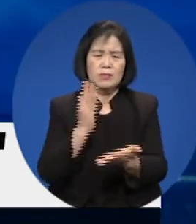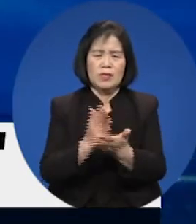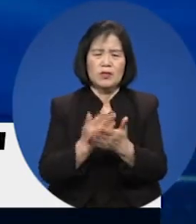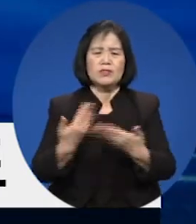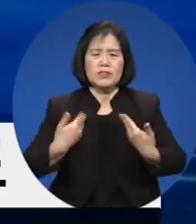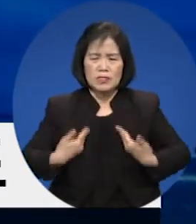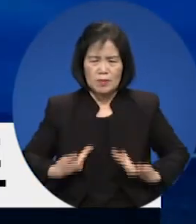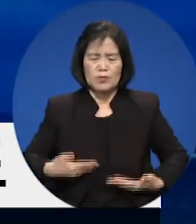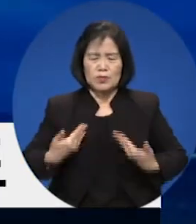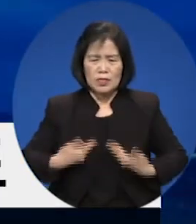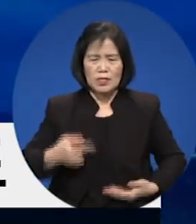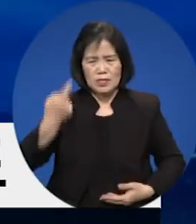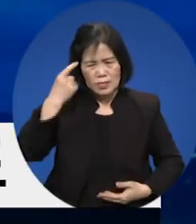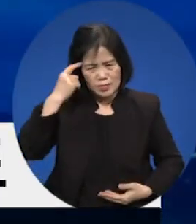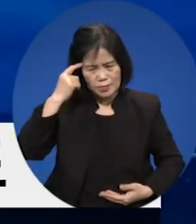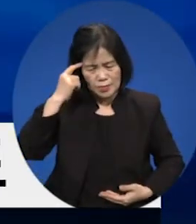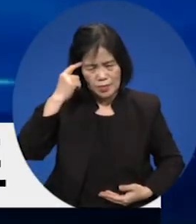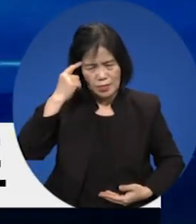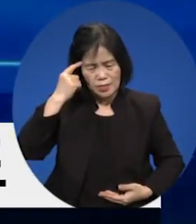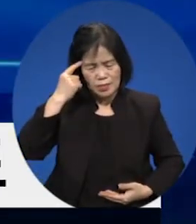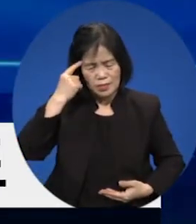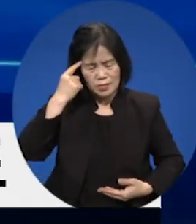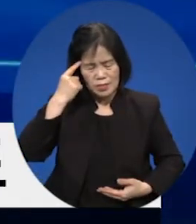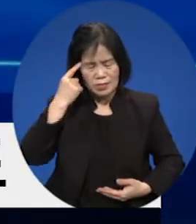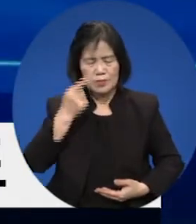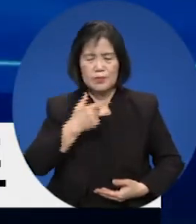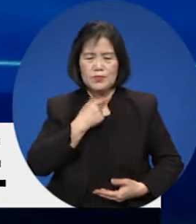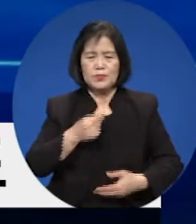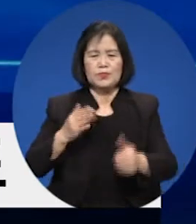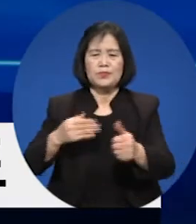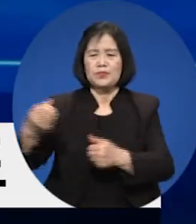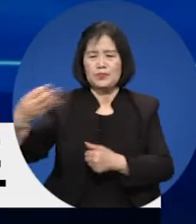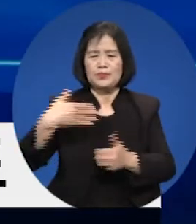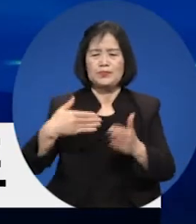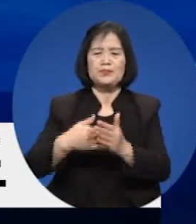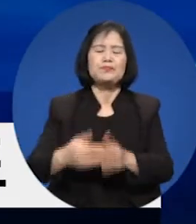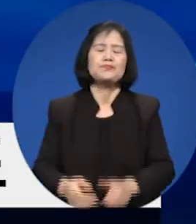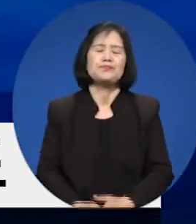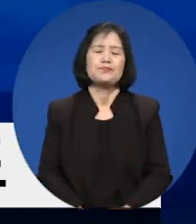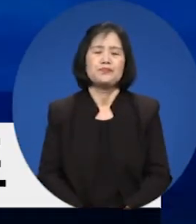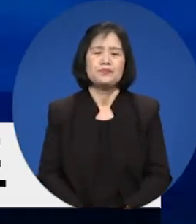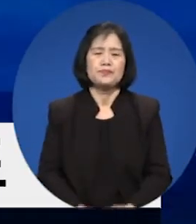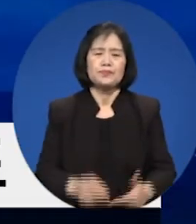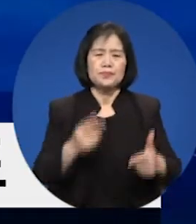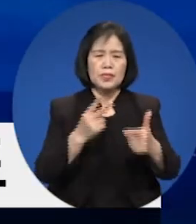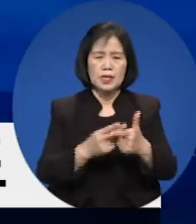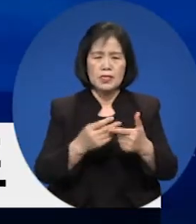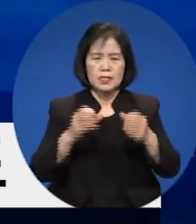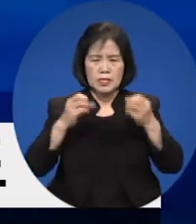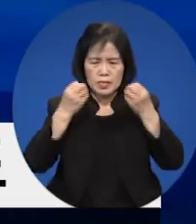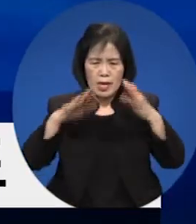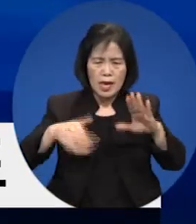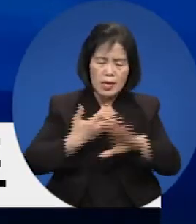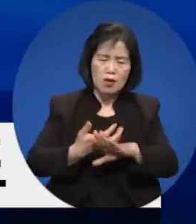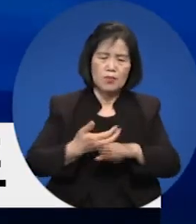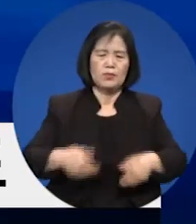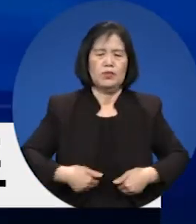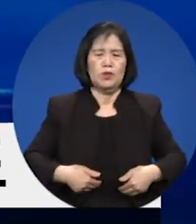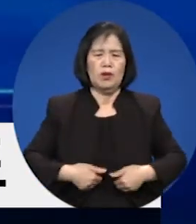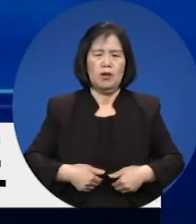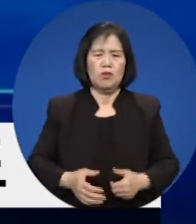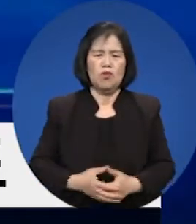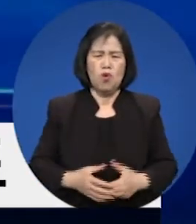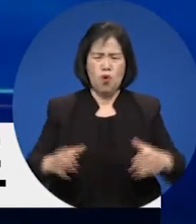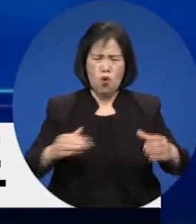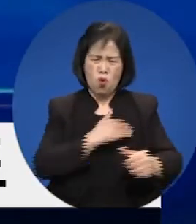부분에 대해서 깊이 케 기르다 봤으면 좋겠다 라고 말씀을 하셨습니다 그렇다면 엘에이치 분명히 개혁을 해야 됩니다 권한도 너무 거대하고